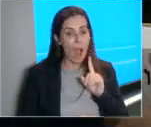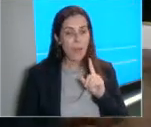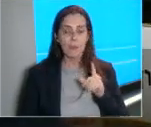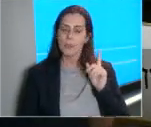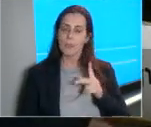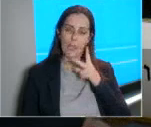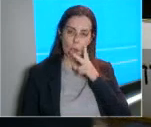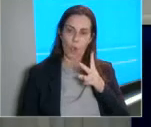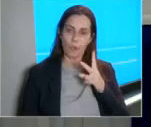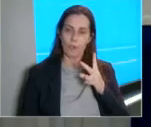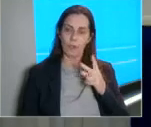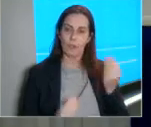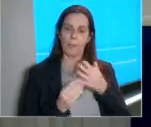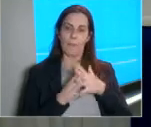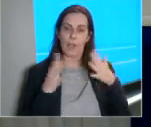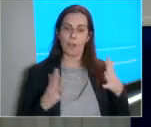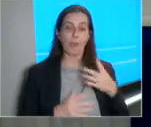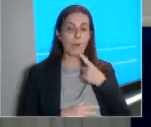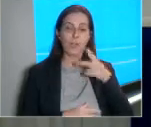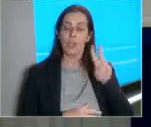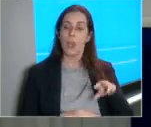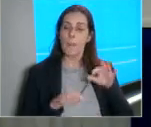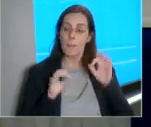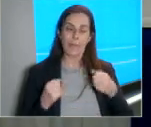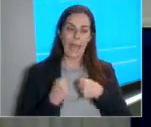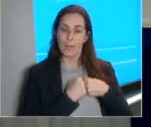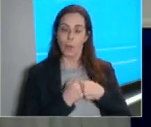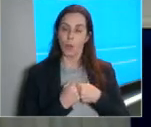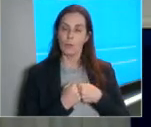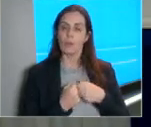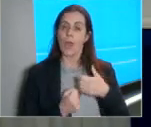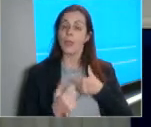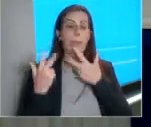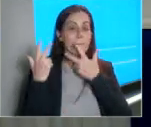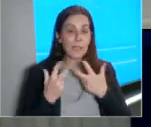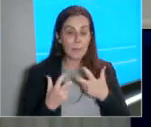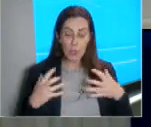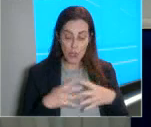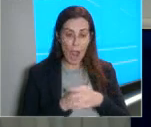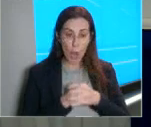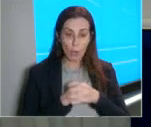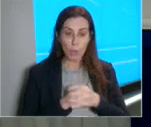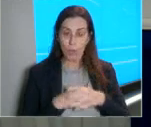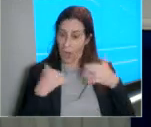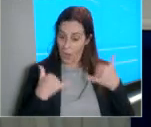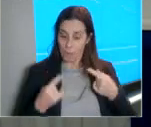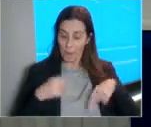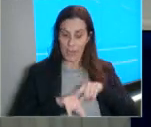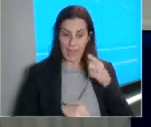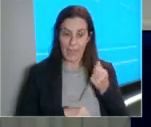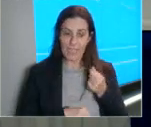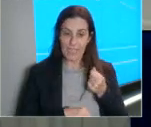צריך להסתכל על המפה הרחבה יותר ולהגיד, יש לנו באמת אתגרים כעם. אני מצפה שהאחדות, דרך אגב, תהיה היום בוועדת